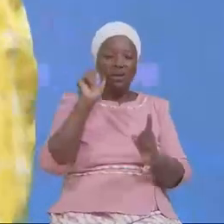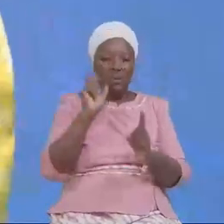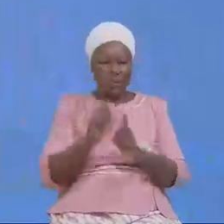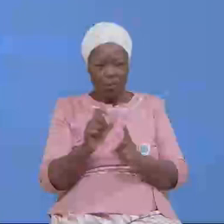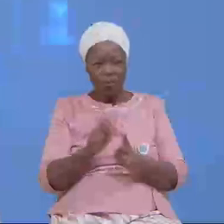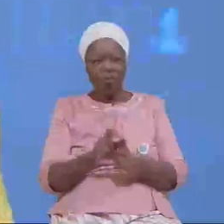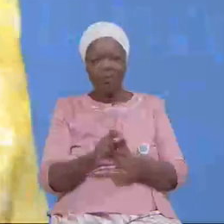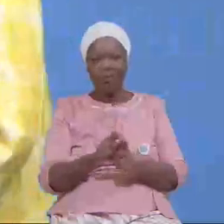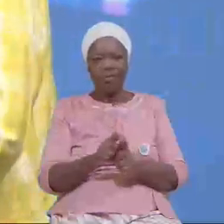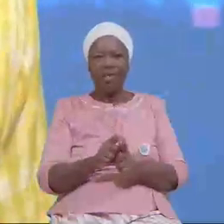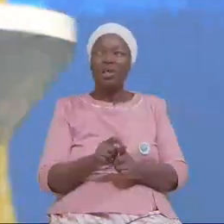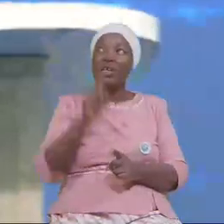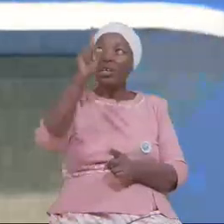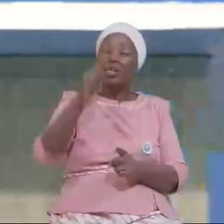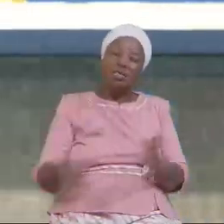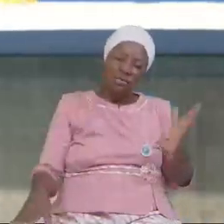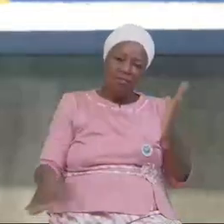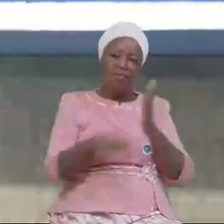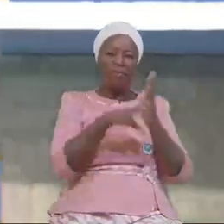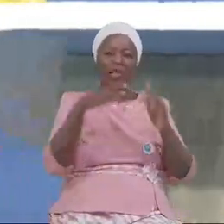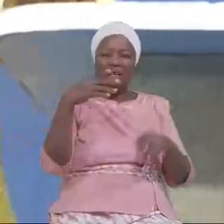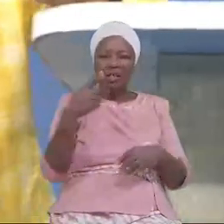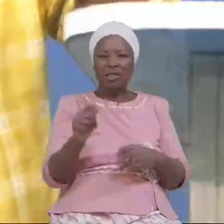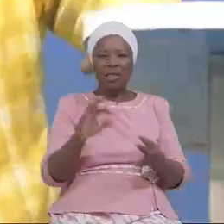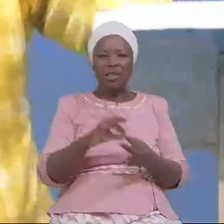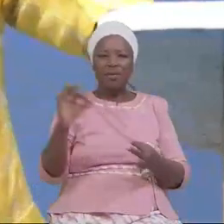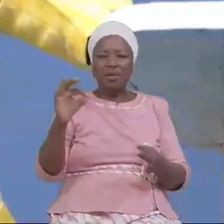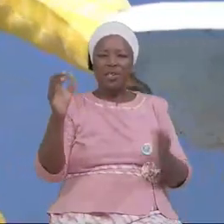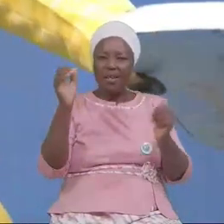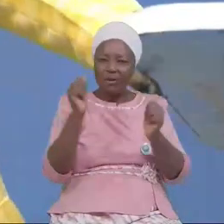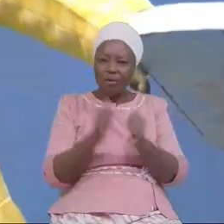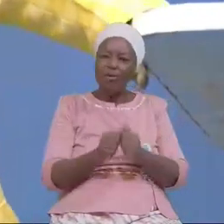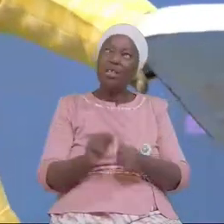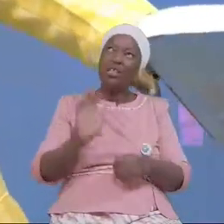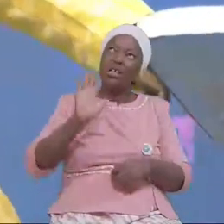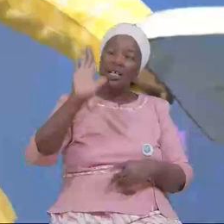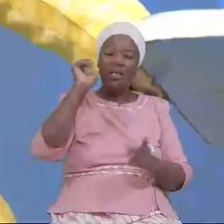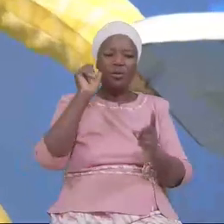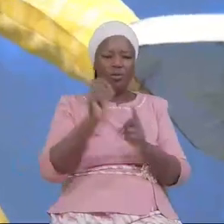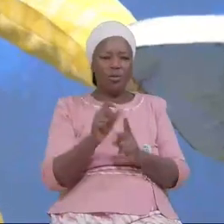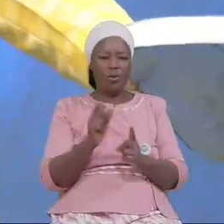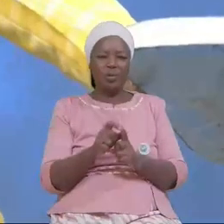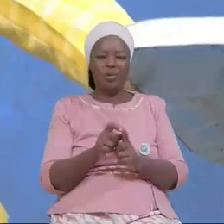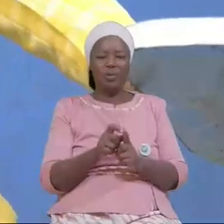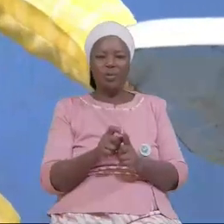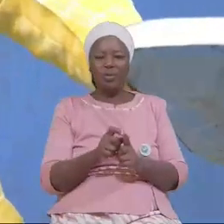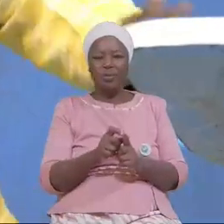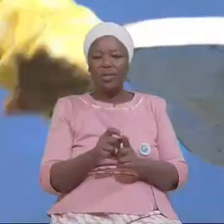Il chassa les esprits par sa parole. Et